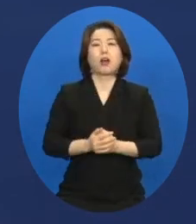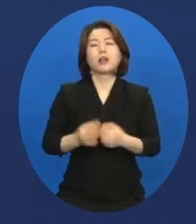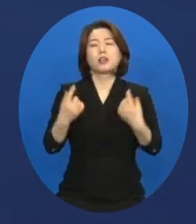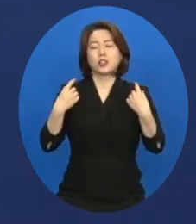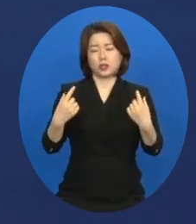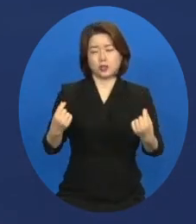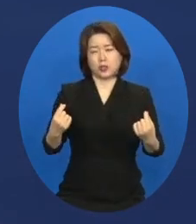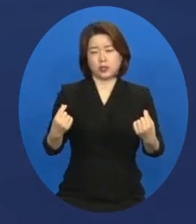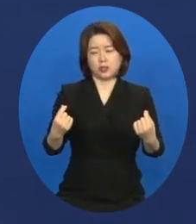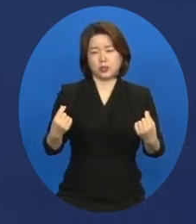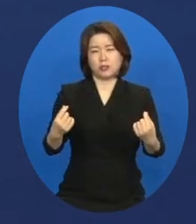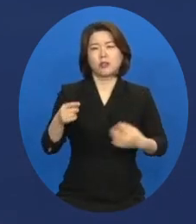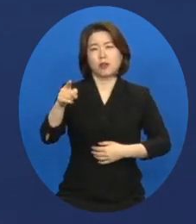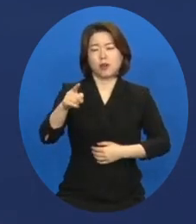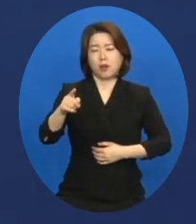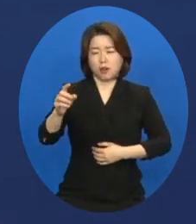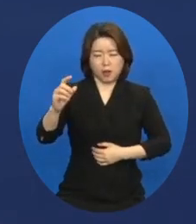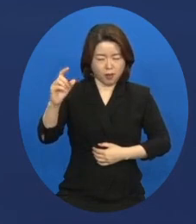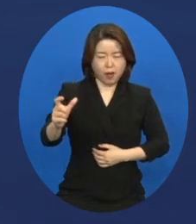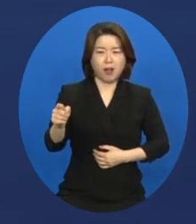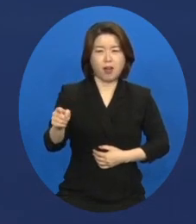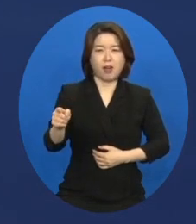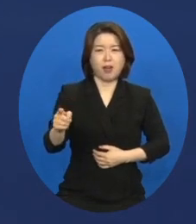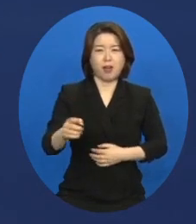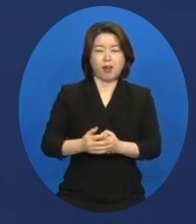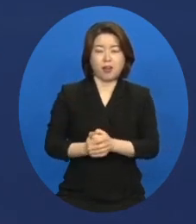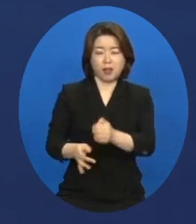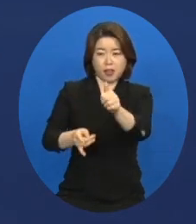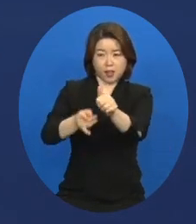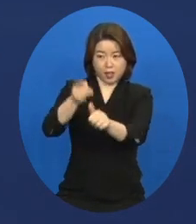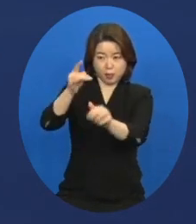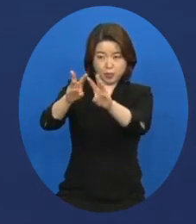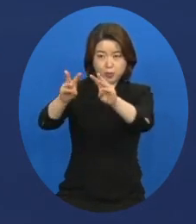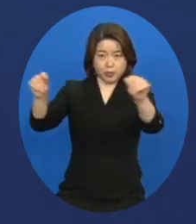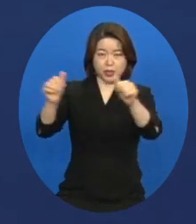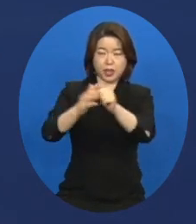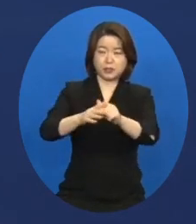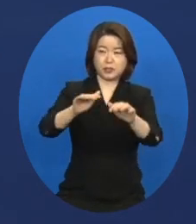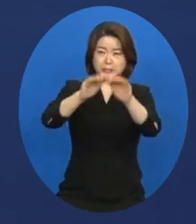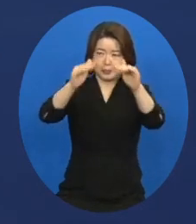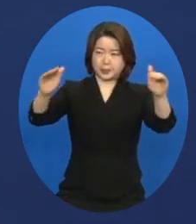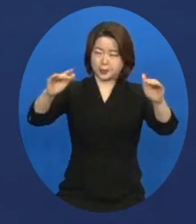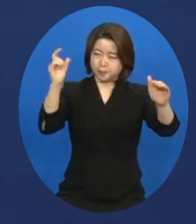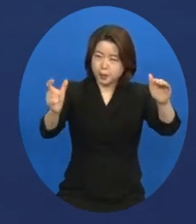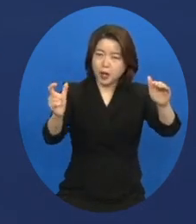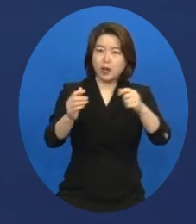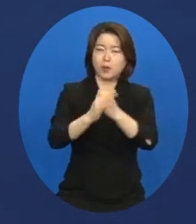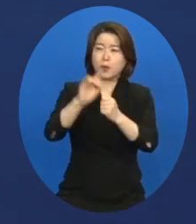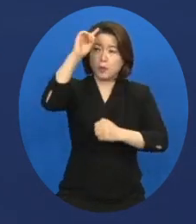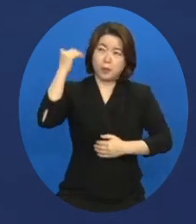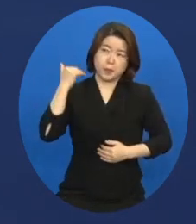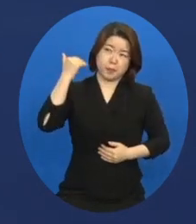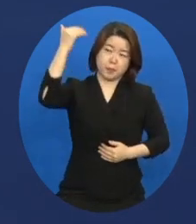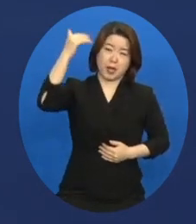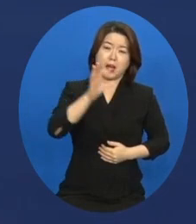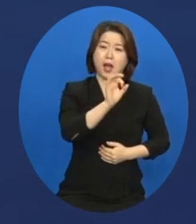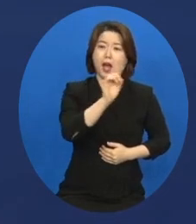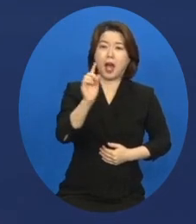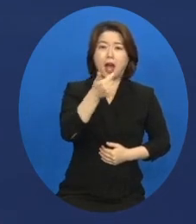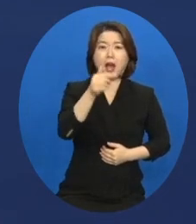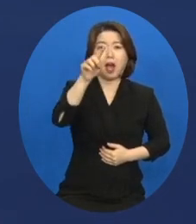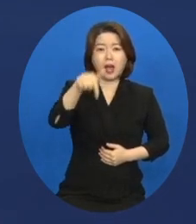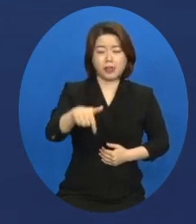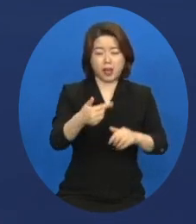여전히 동일했습니다. 그 헤브론 땅은 성이 견고하고 거인 족속인 아낙 자손들이